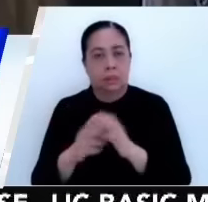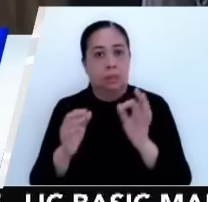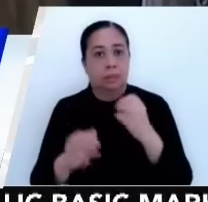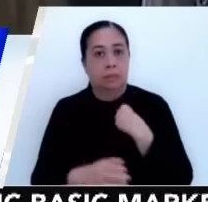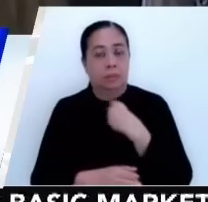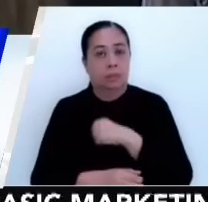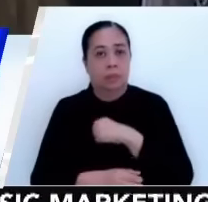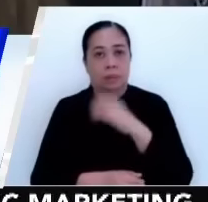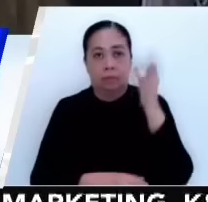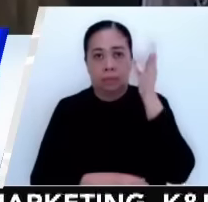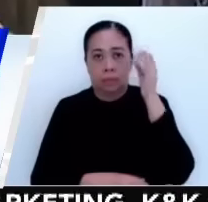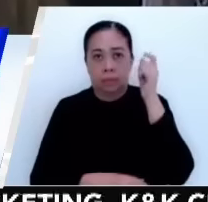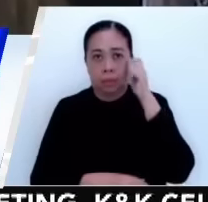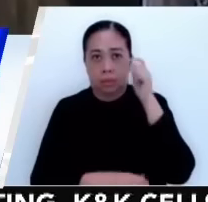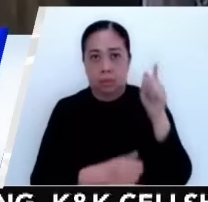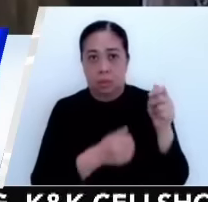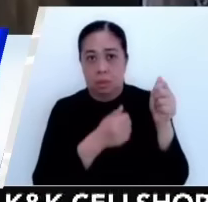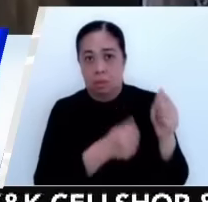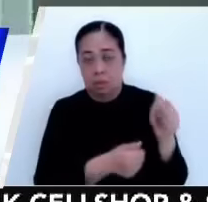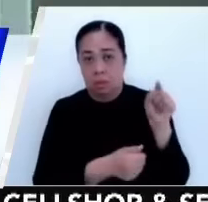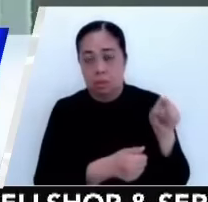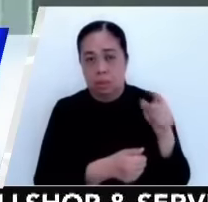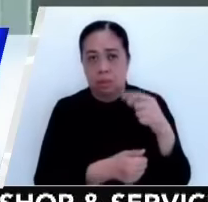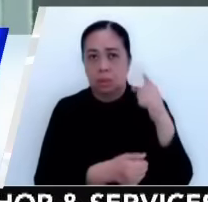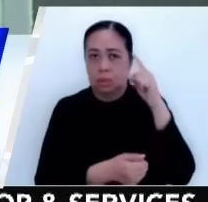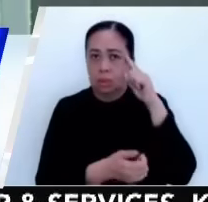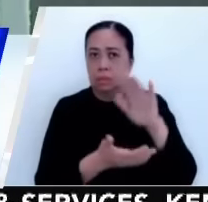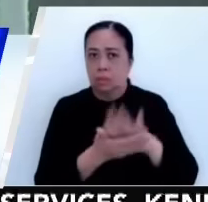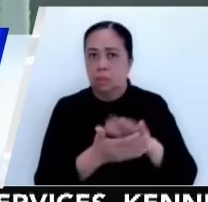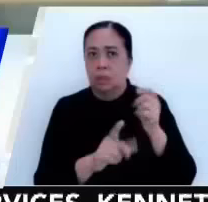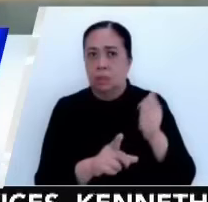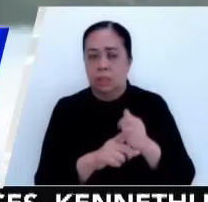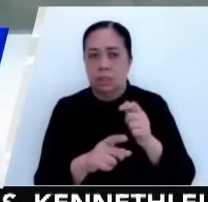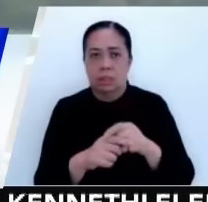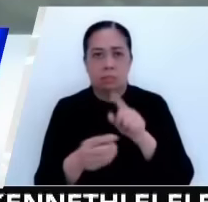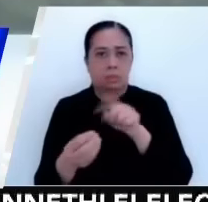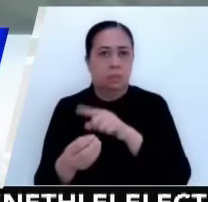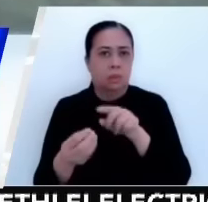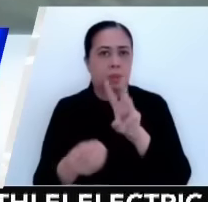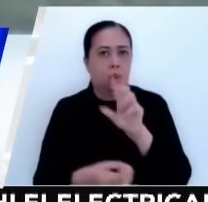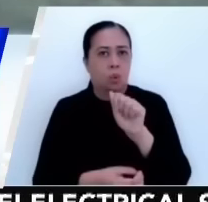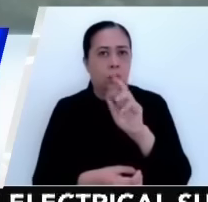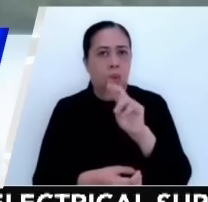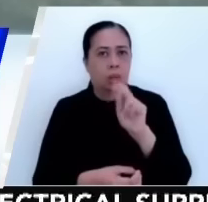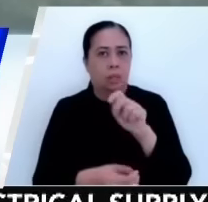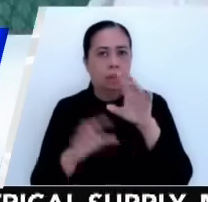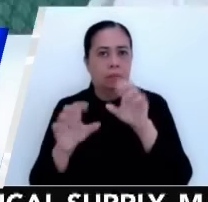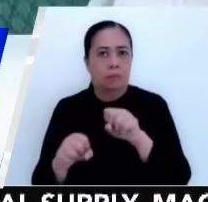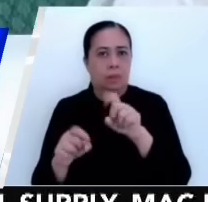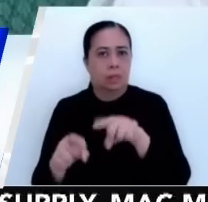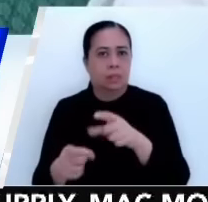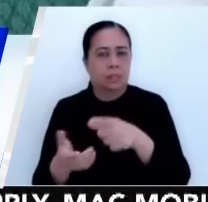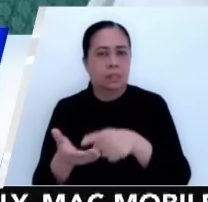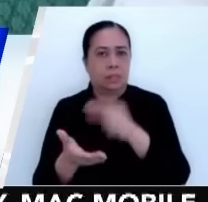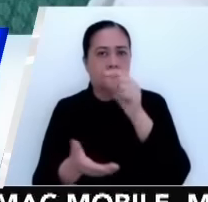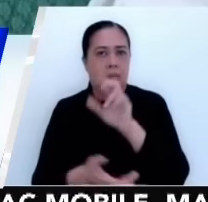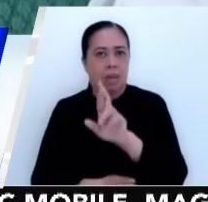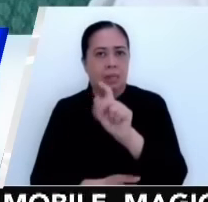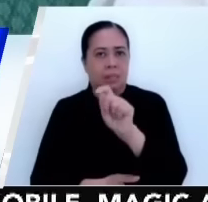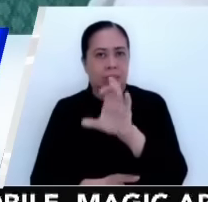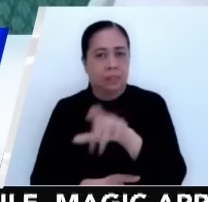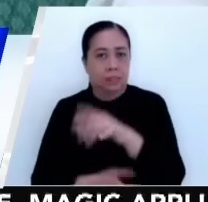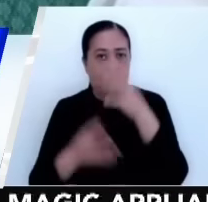Tolentino ang masusunod. Paniwala niya, invalid ang warrant of arrest na inisyo ng Tarlac RTC na siya ring nagdesisyong